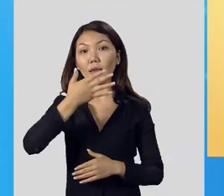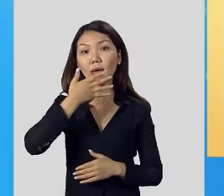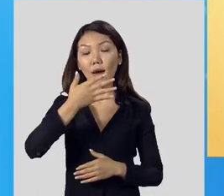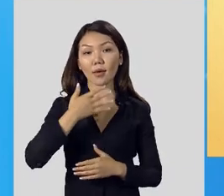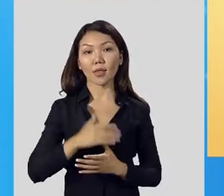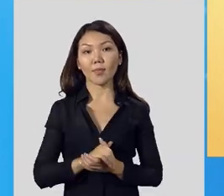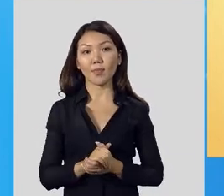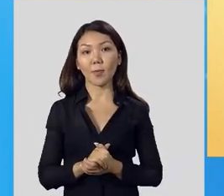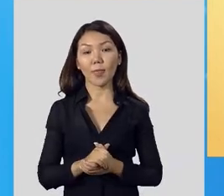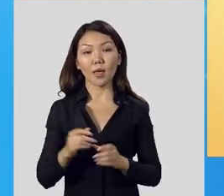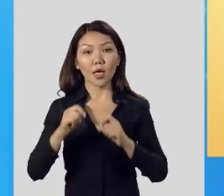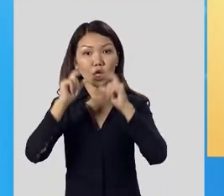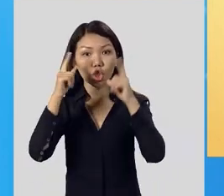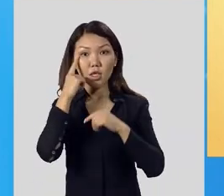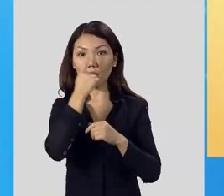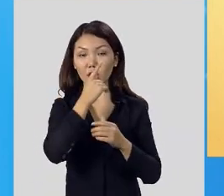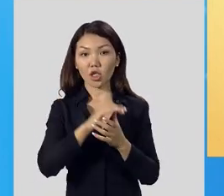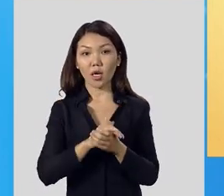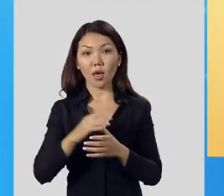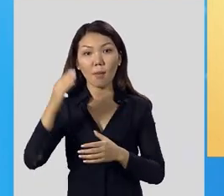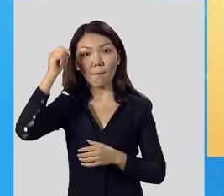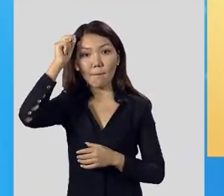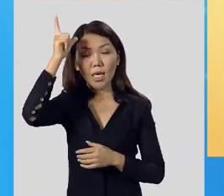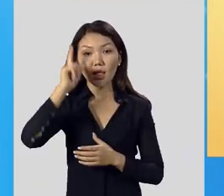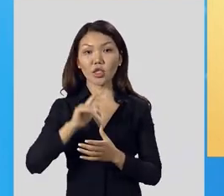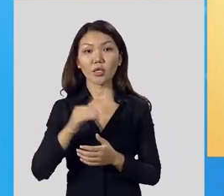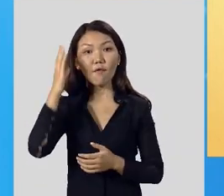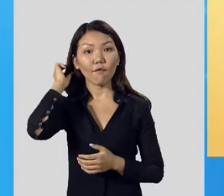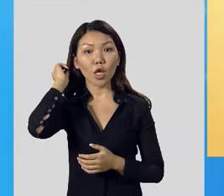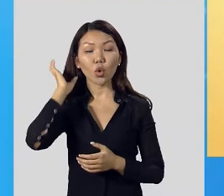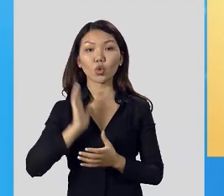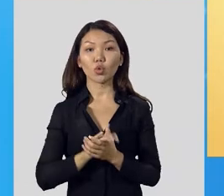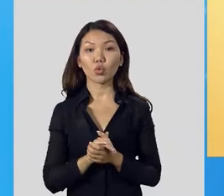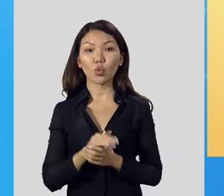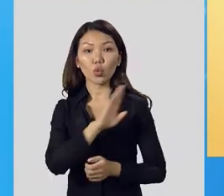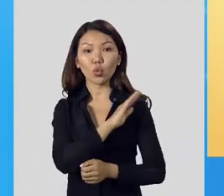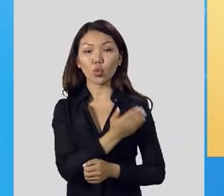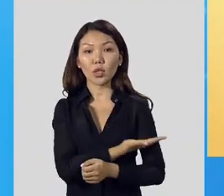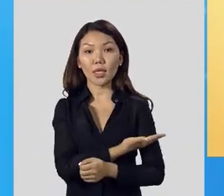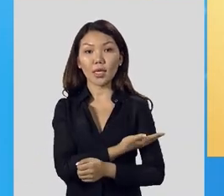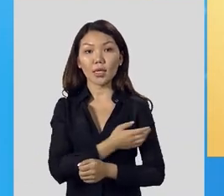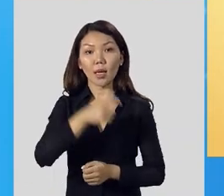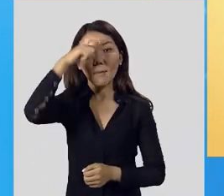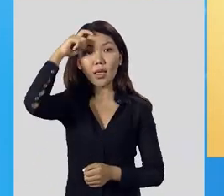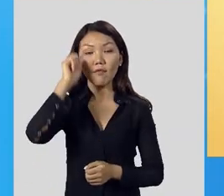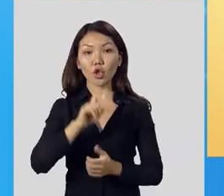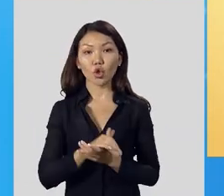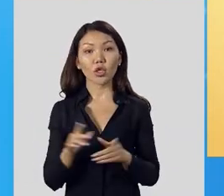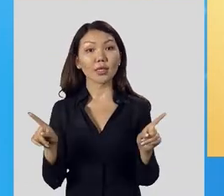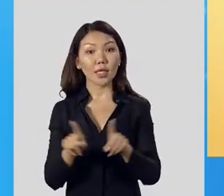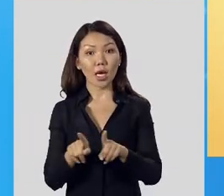зрачка, поднятие волос, усиление секреции потовых желез.